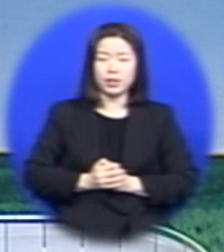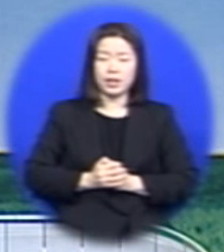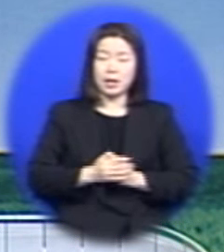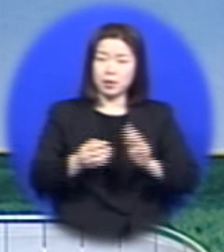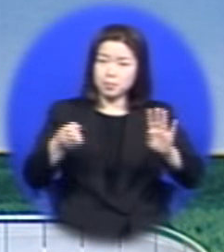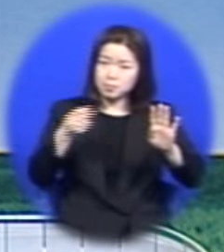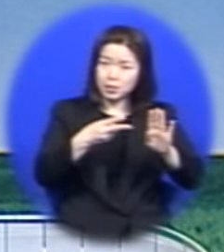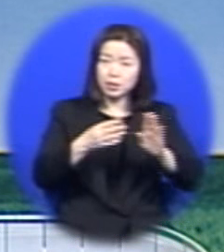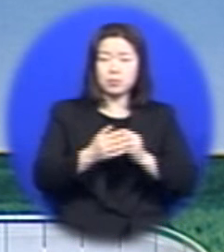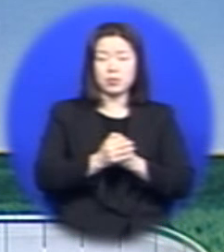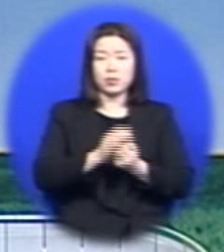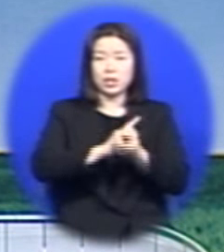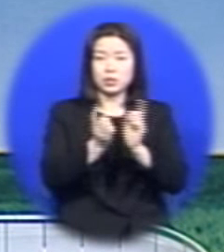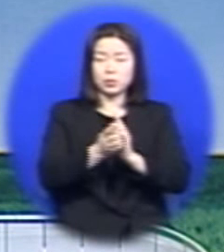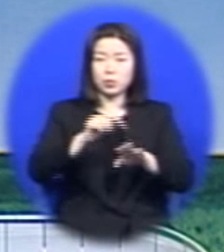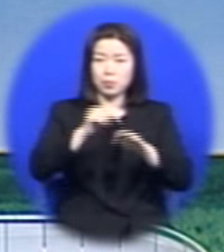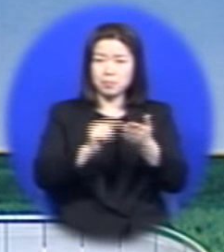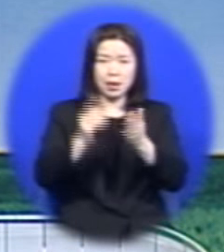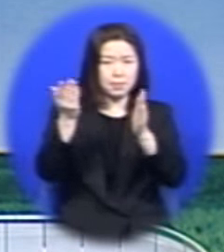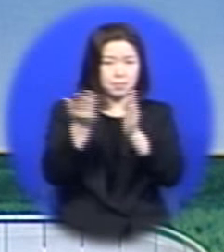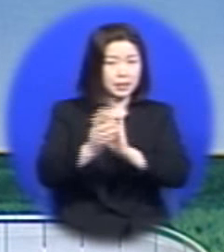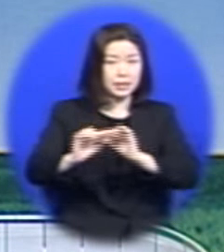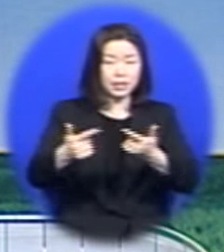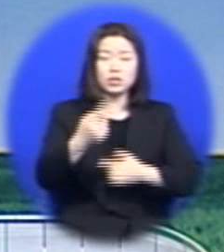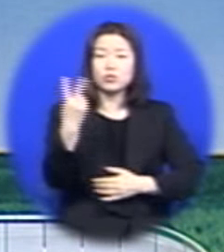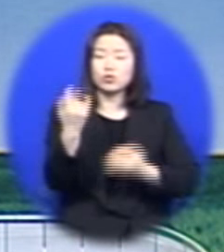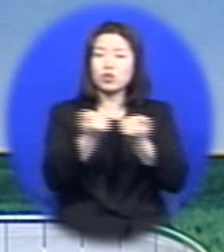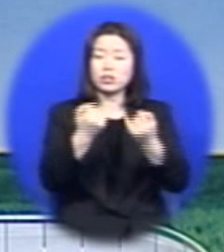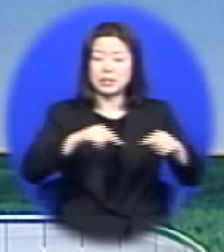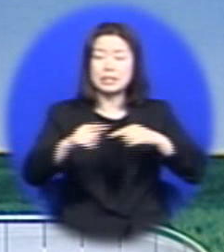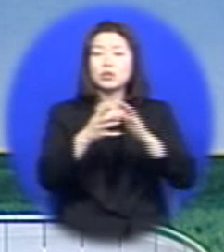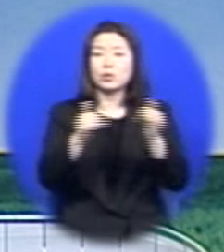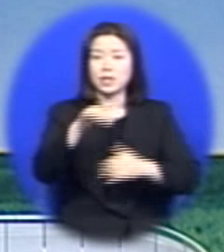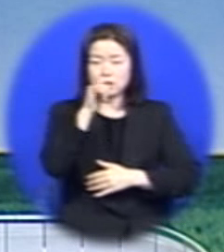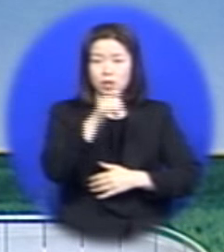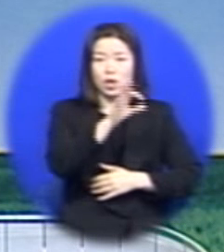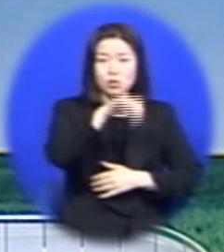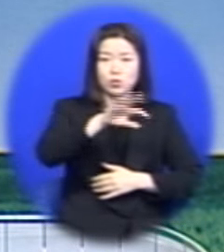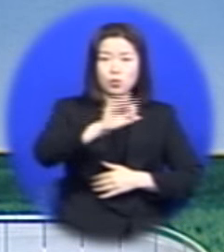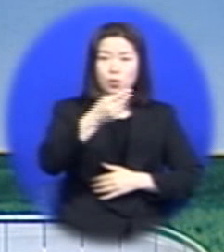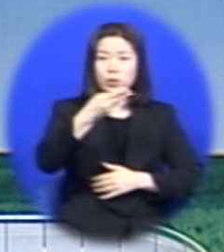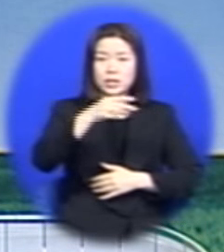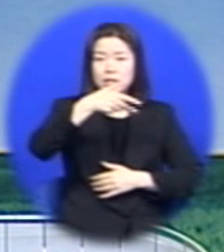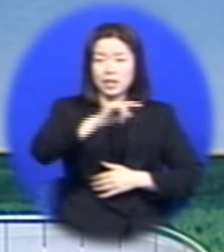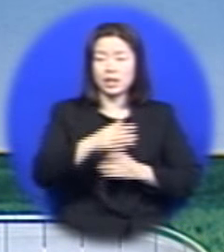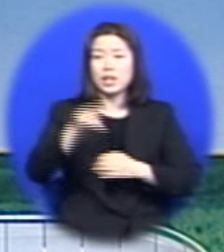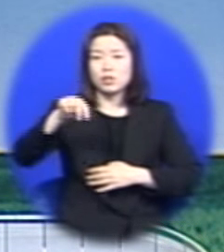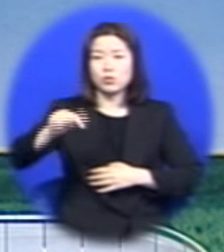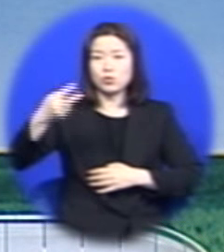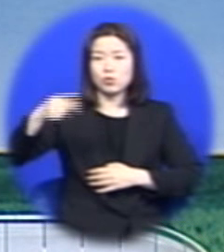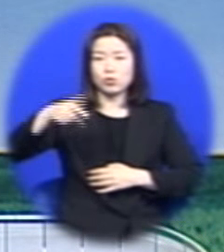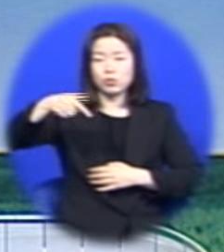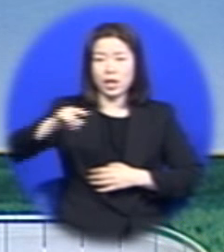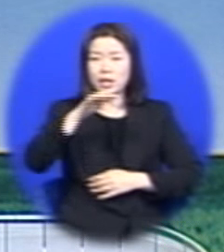빌립보에 서로 마음이 안 맞는 두 여성 지도자가 있었습니다. 유오디아와 안드, 순두개라고.